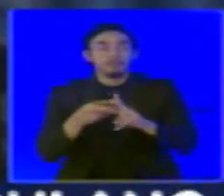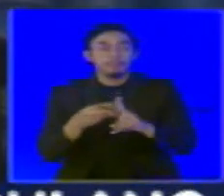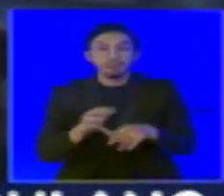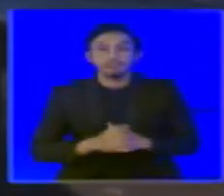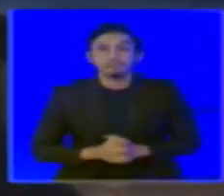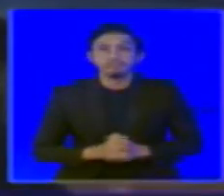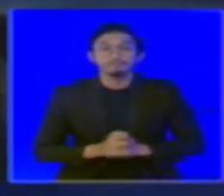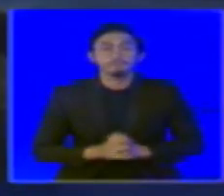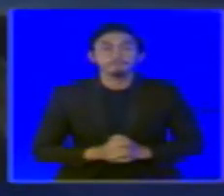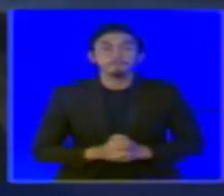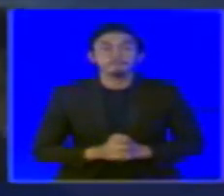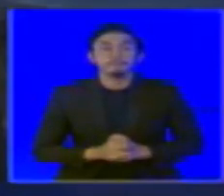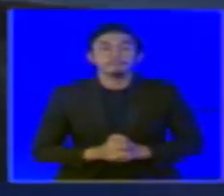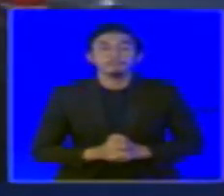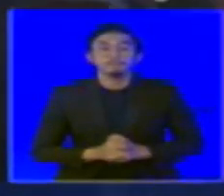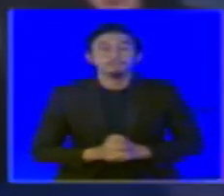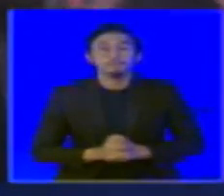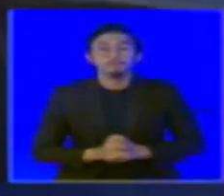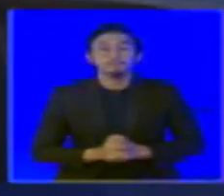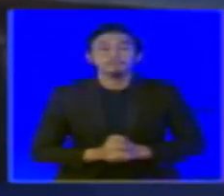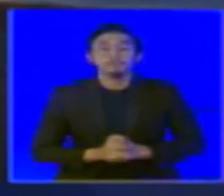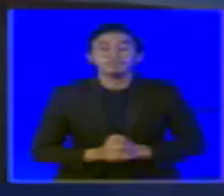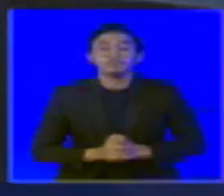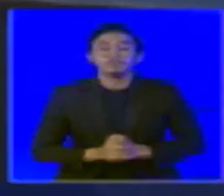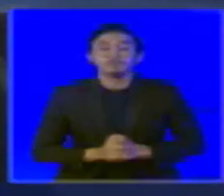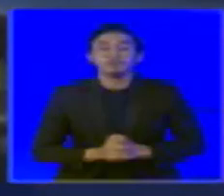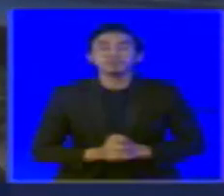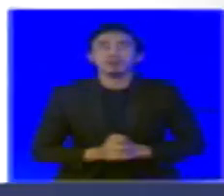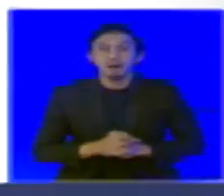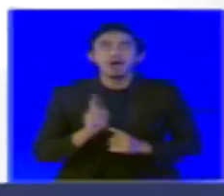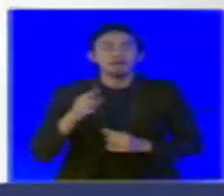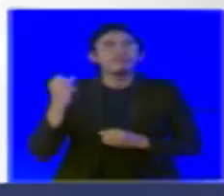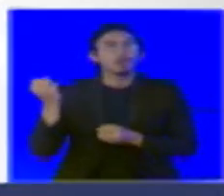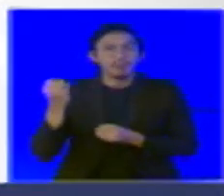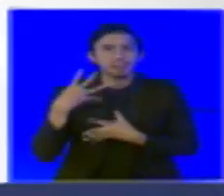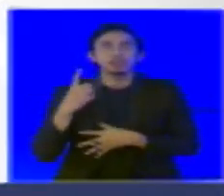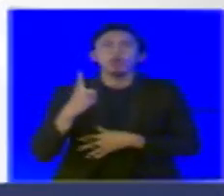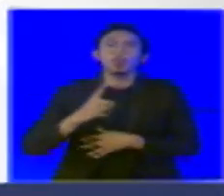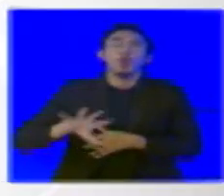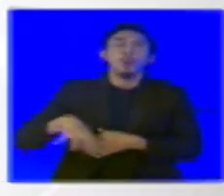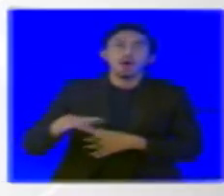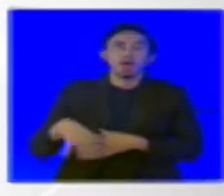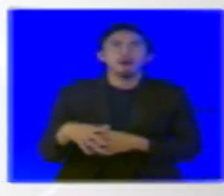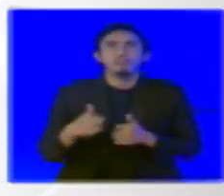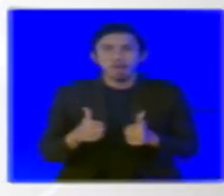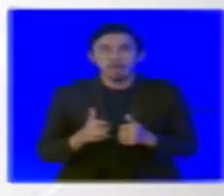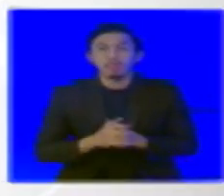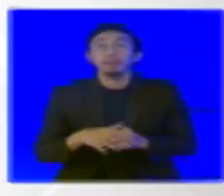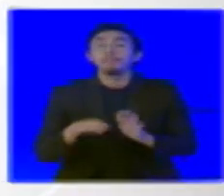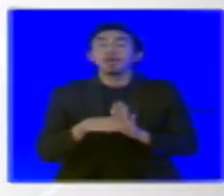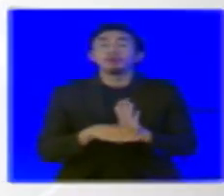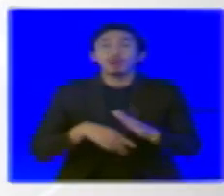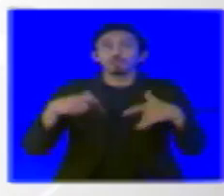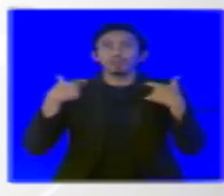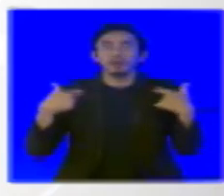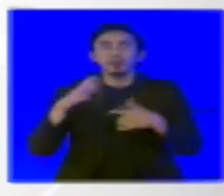gini, boleh keluarga boleh gitu. Berdasarkan Pergub Jabar Nomor 30 Tahun